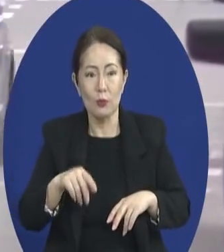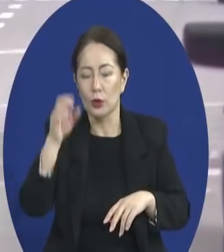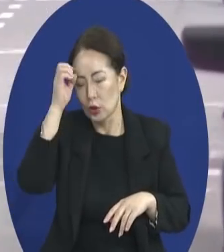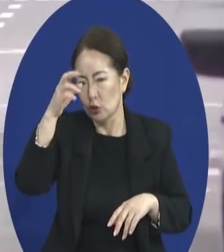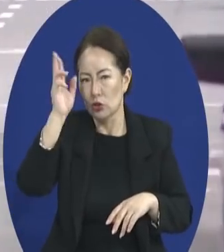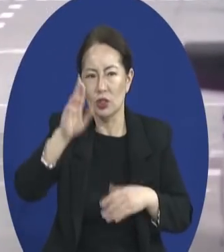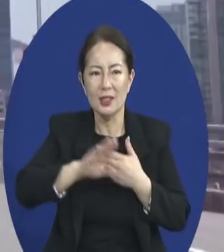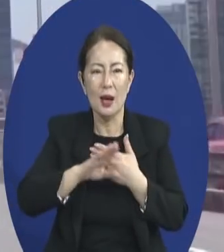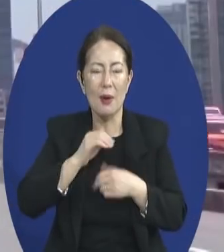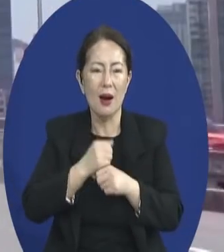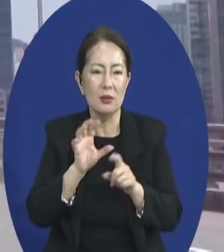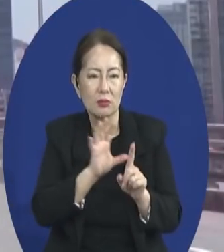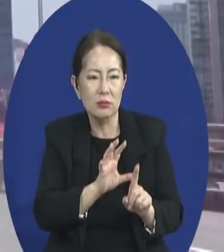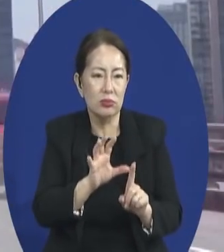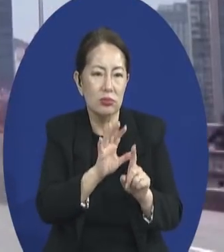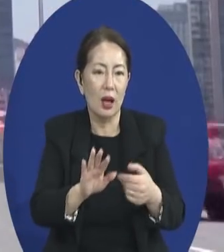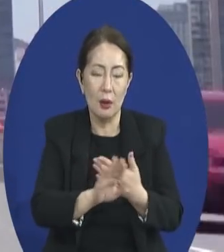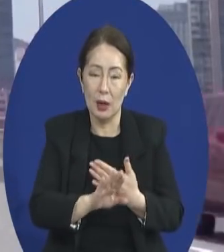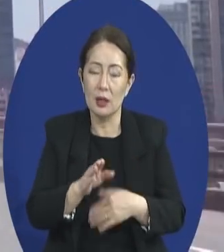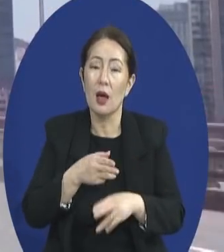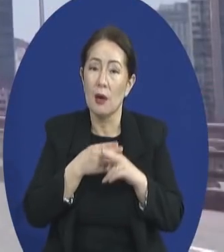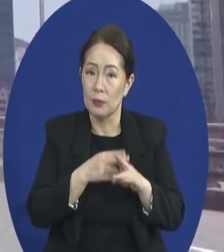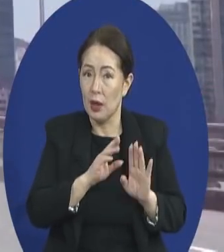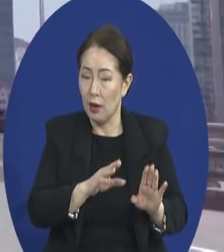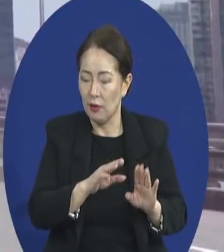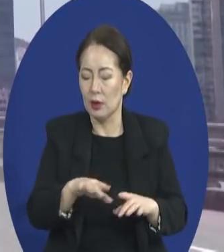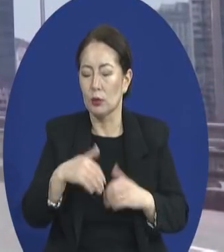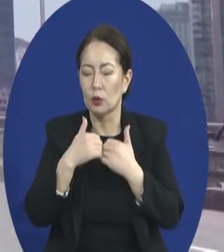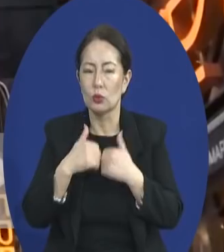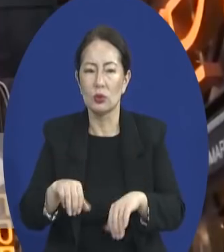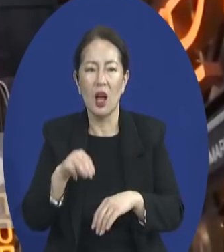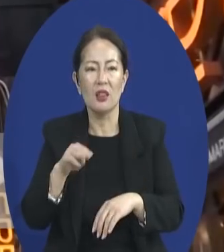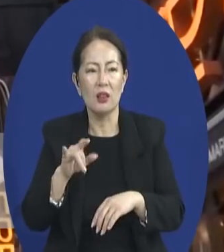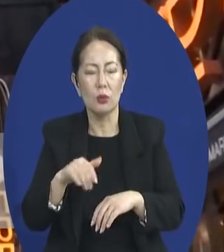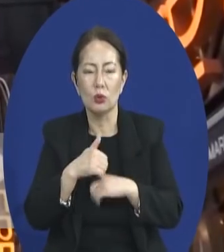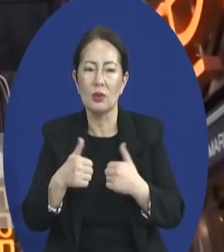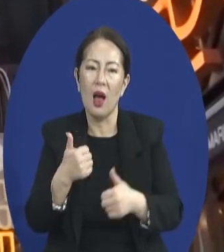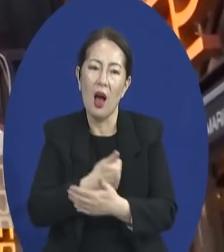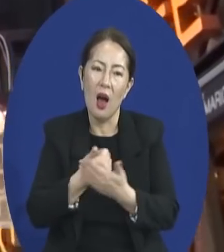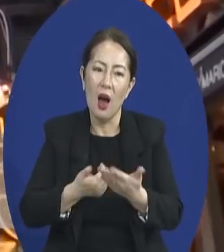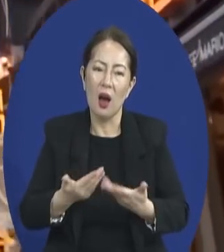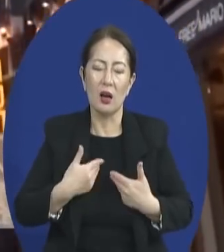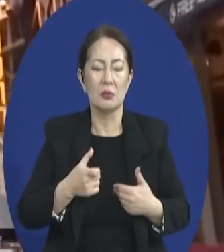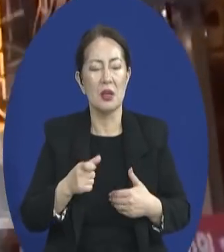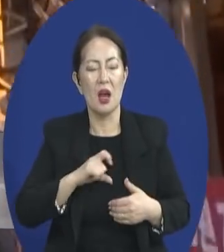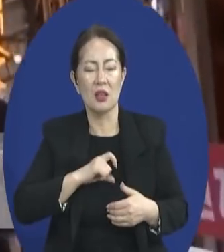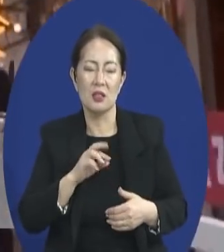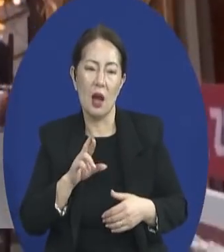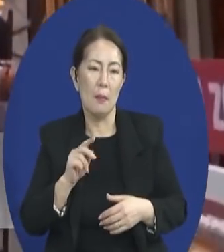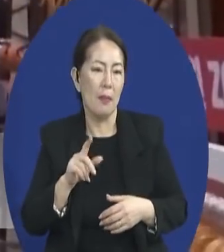ерөнхийлөгчийн хамгаалтын алба хамгаалалтаа байлгана. Гэвч тэрээр тусгаар тэтгэвэр, тусгаар хангамж гэх мэт эрх ямб эдлэхгүй